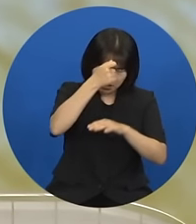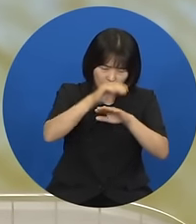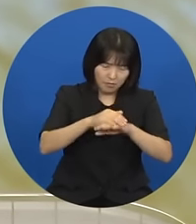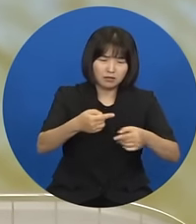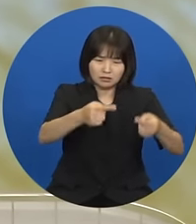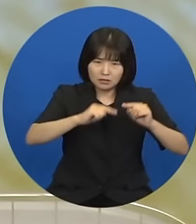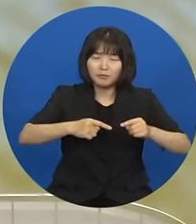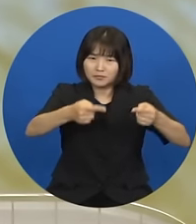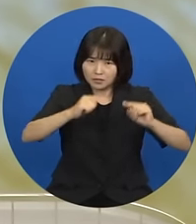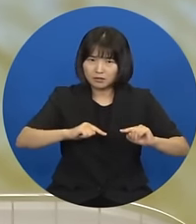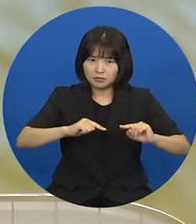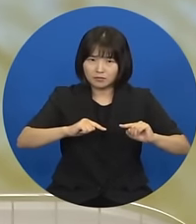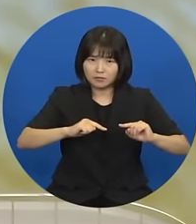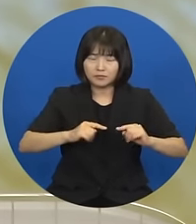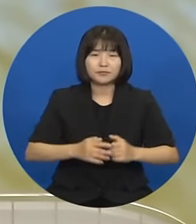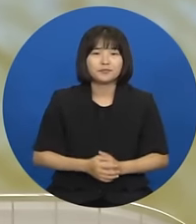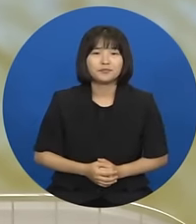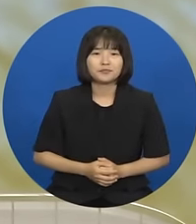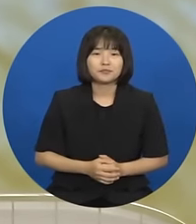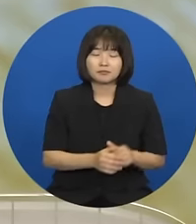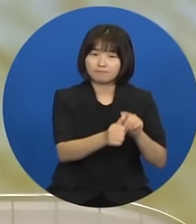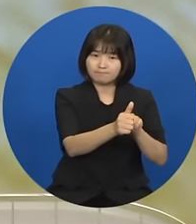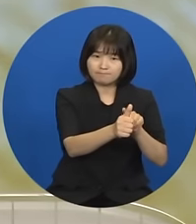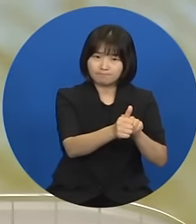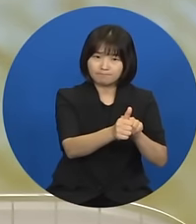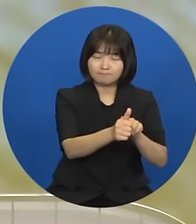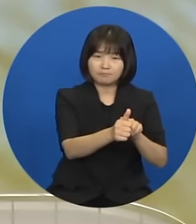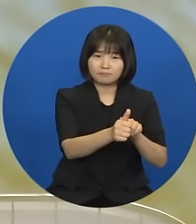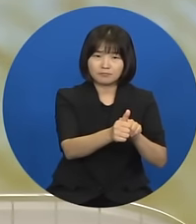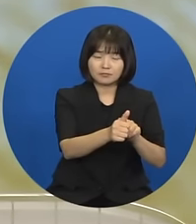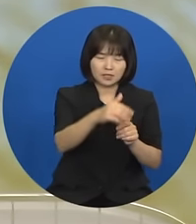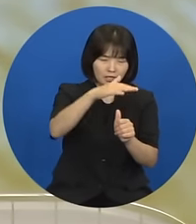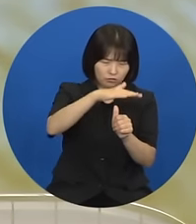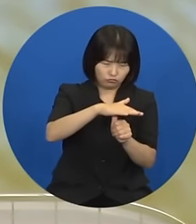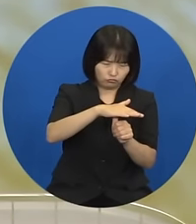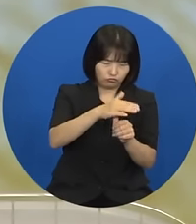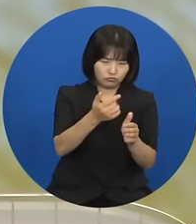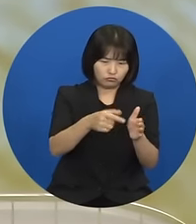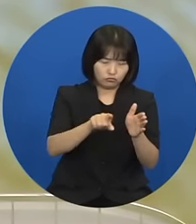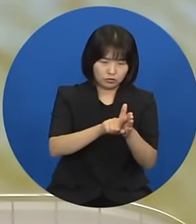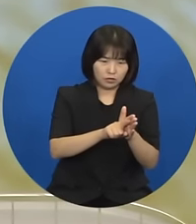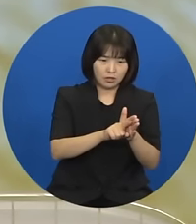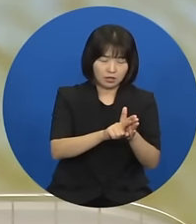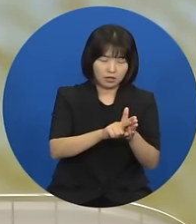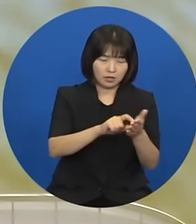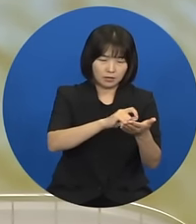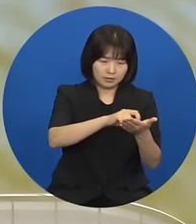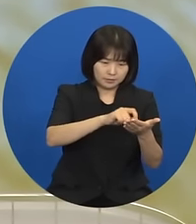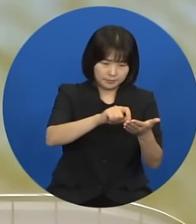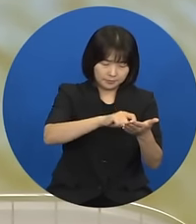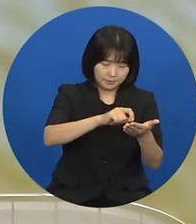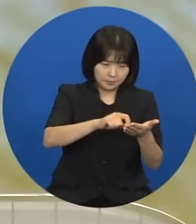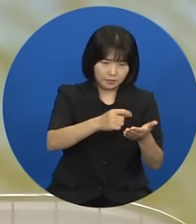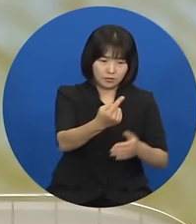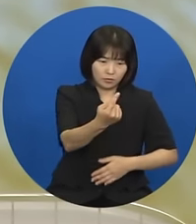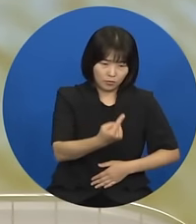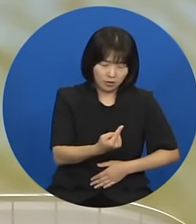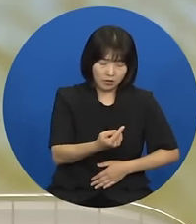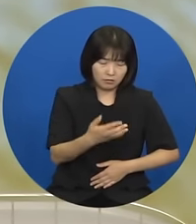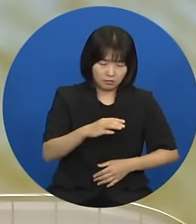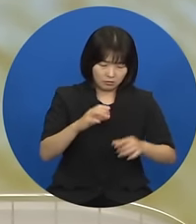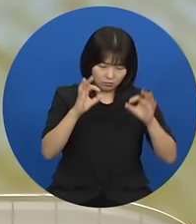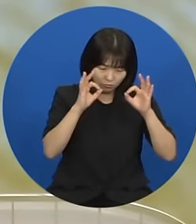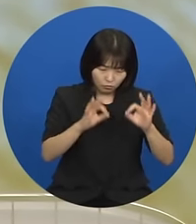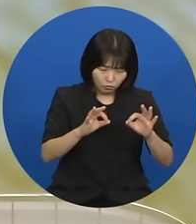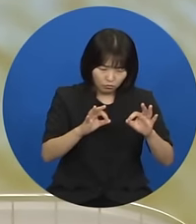나오셨어요. 그런데 이 성도님이 이제 안수 기도를 받으려고 기도 카드를 작성해서 오셨는데 제가 그 기도